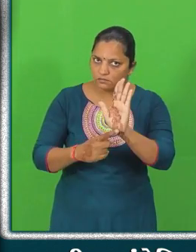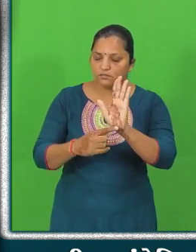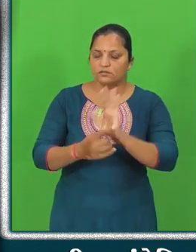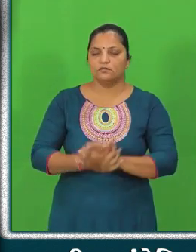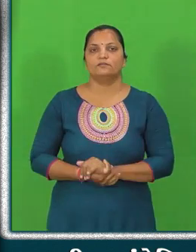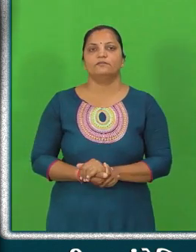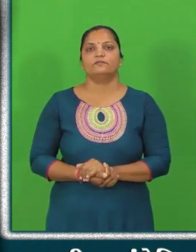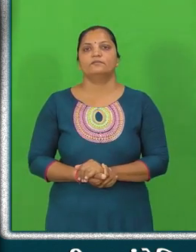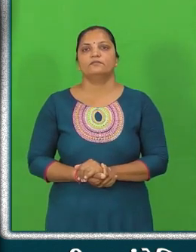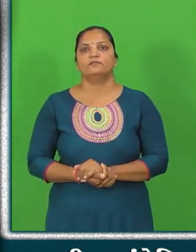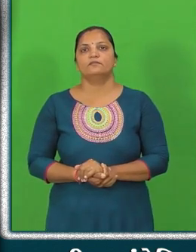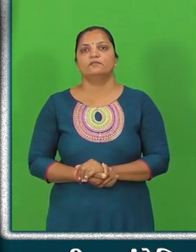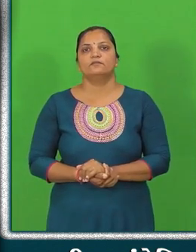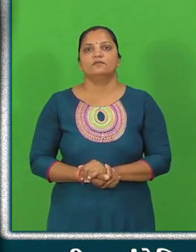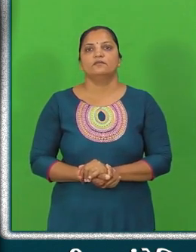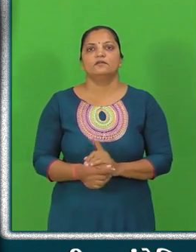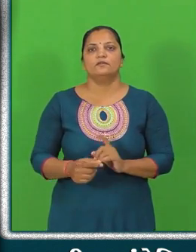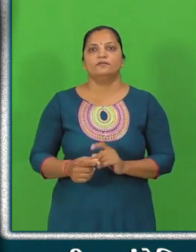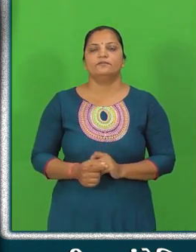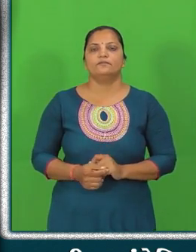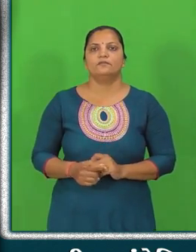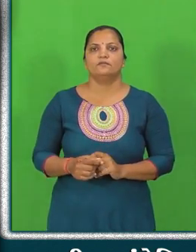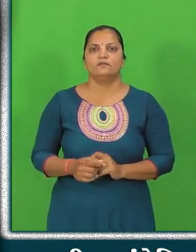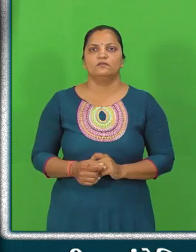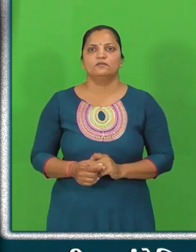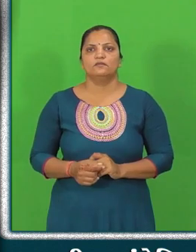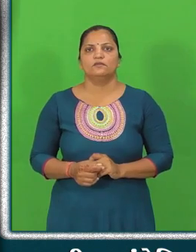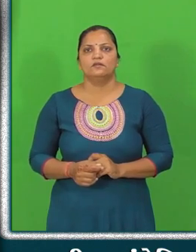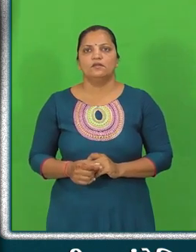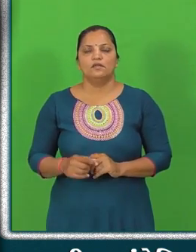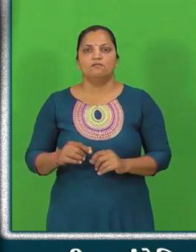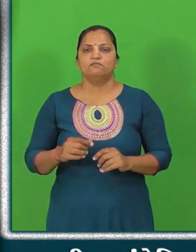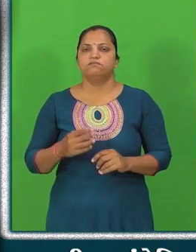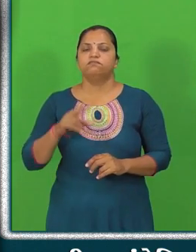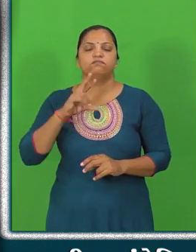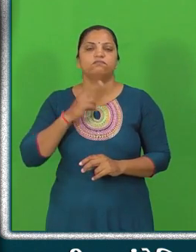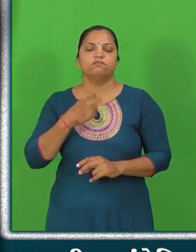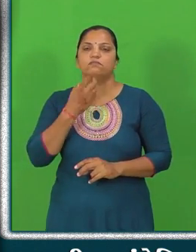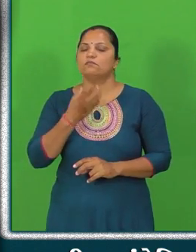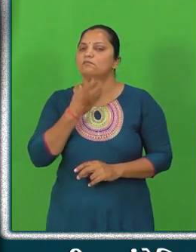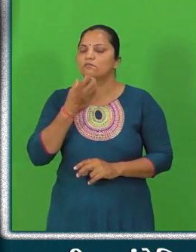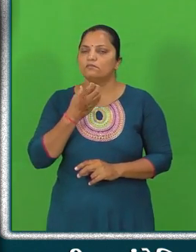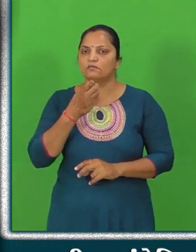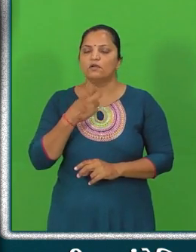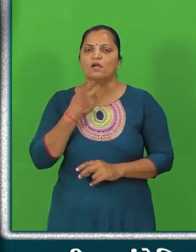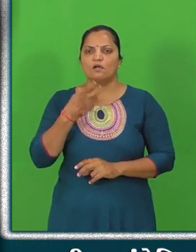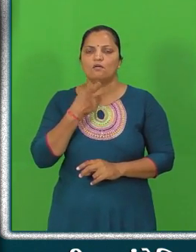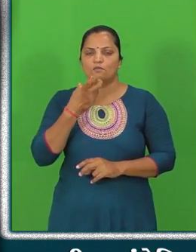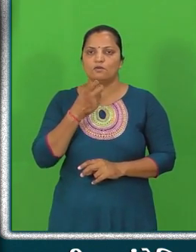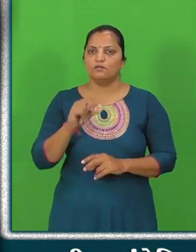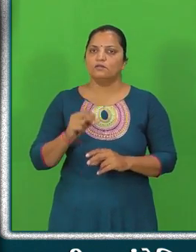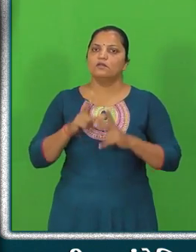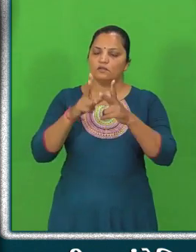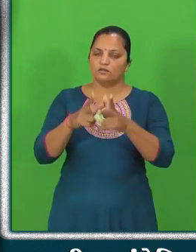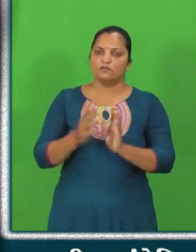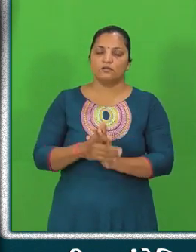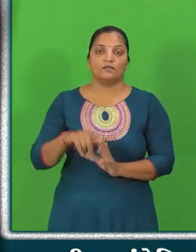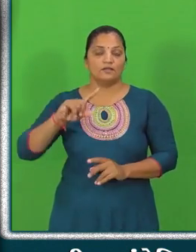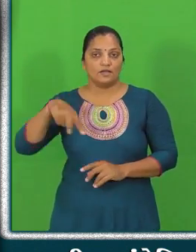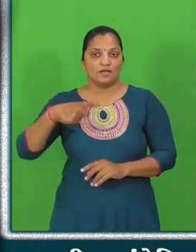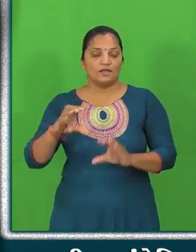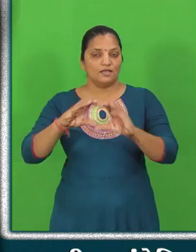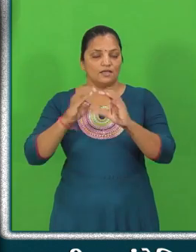વિદ્યાર્થીઓને. આપણે કઈ વાંધો નહીં, એનિમેશન વગર જ આપણે મેન્યુઅલી સમજીશું. બેટા, કાલે ક્લાસ ચાલુ